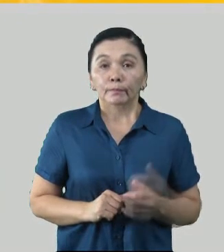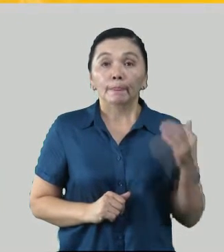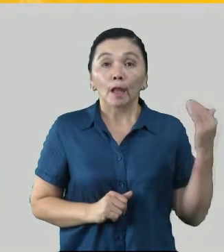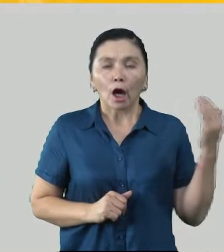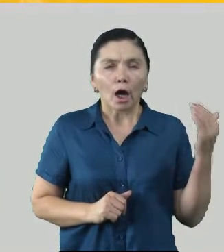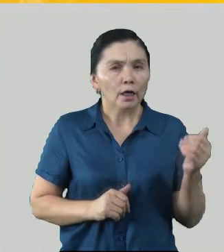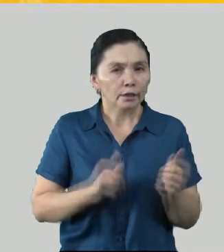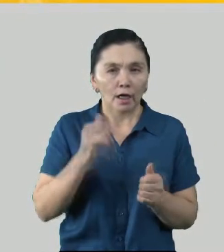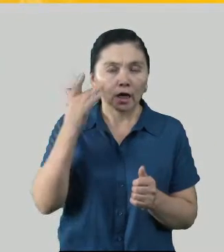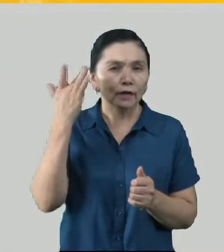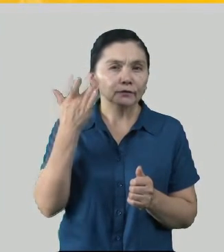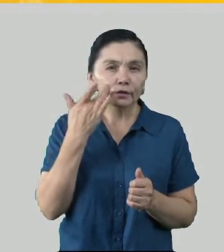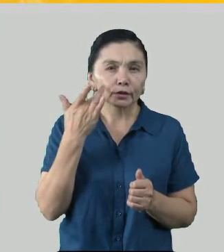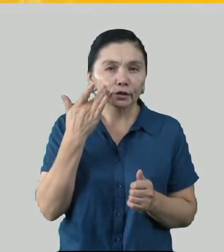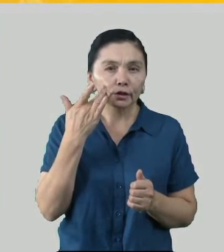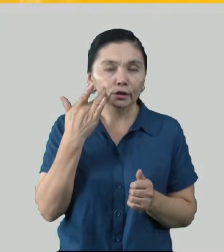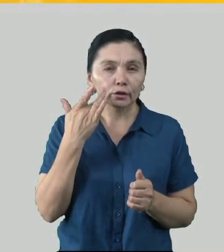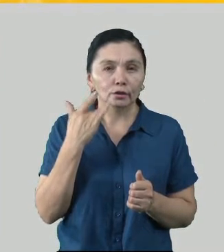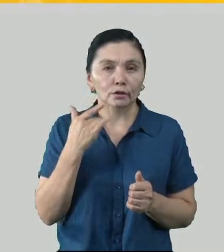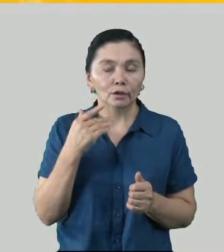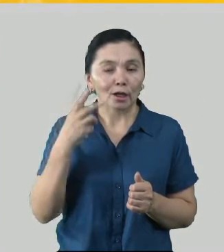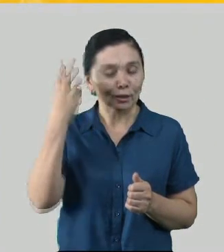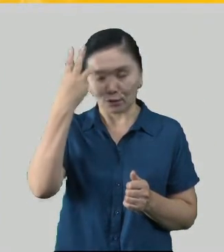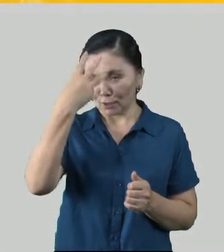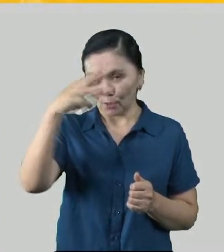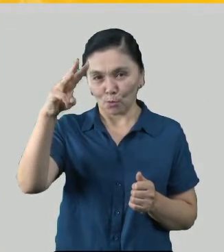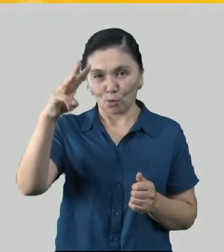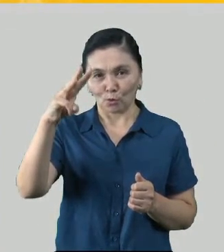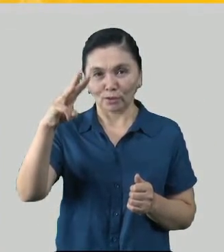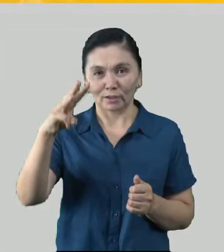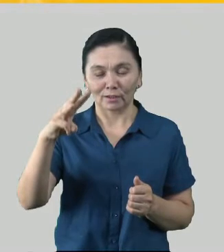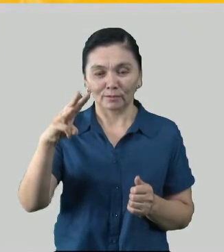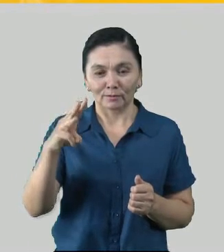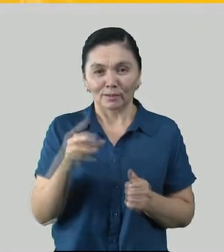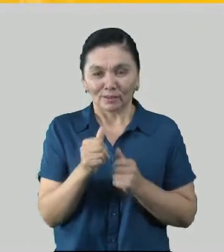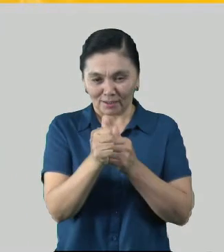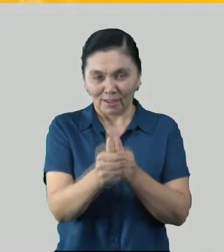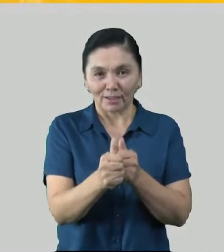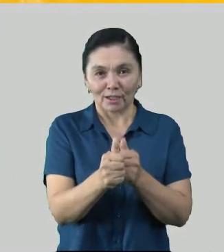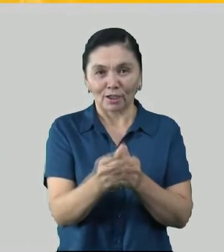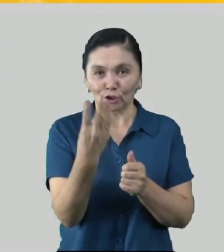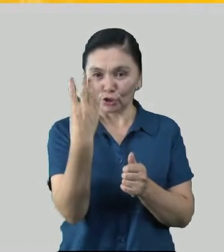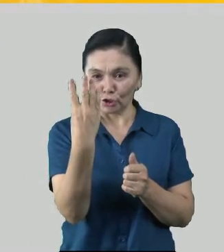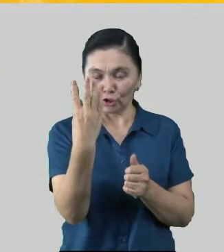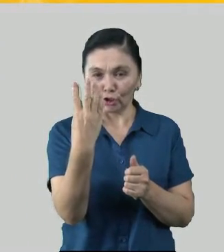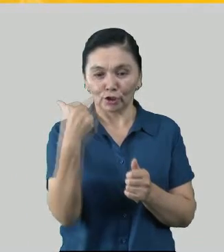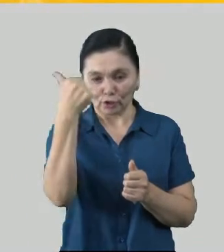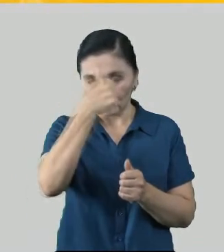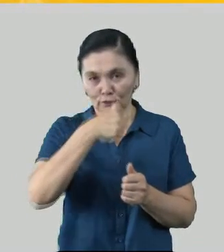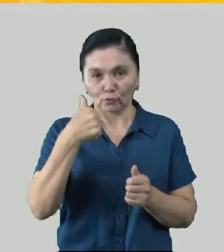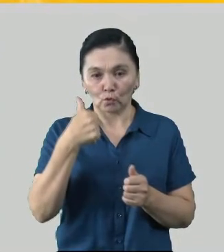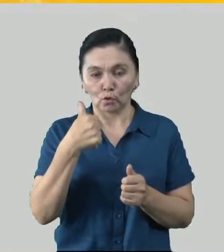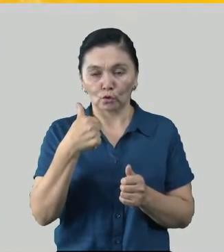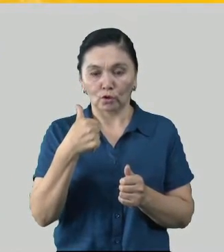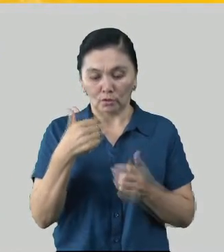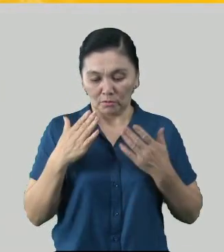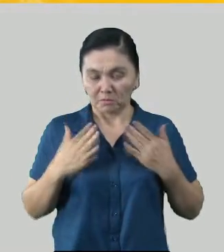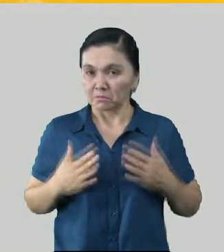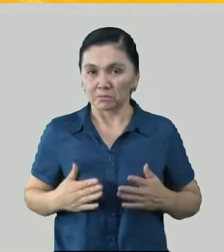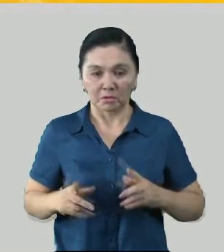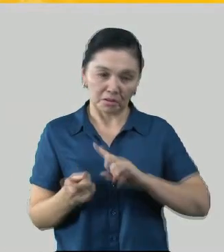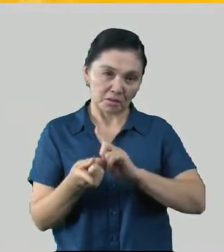Она всегда за модой успевает, 4 раза в год наряд